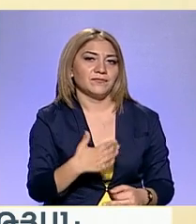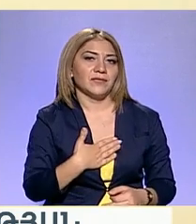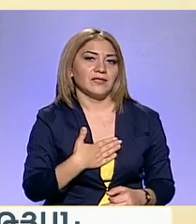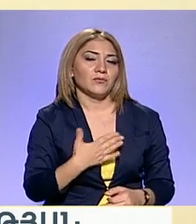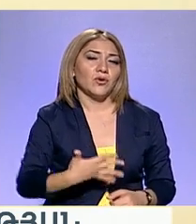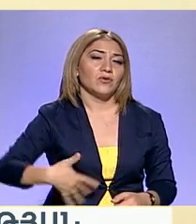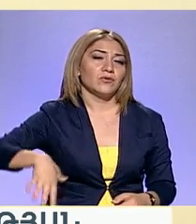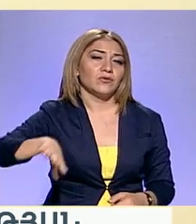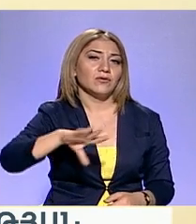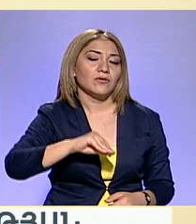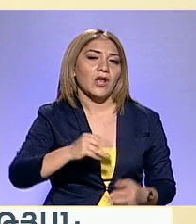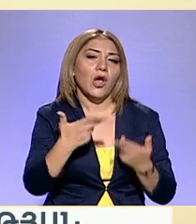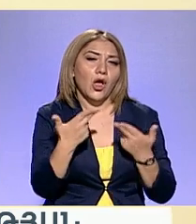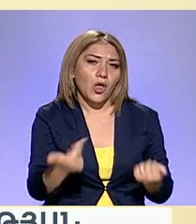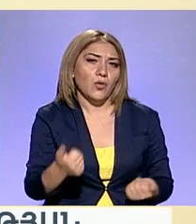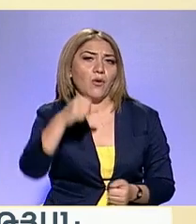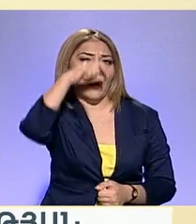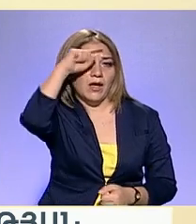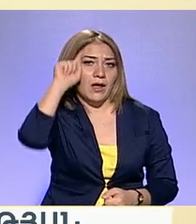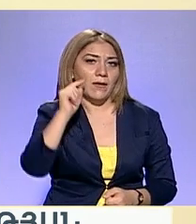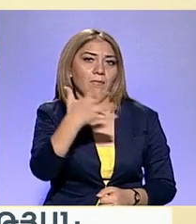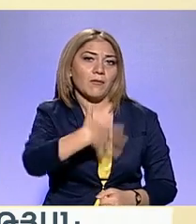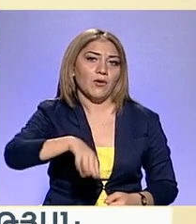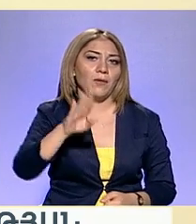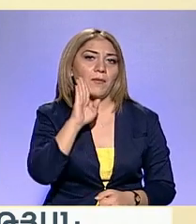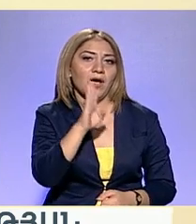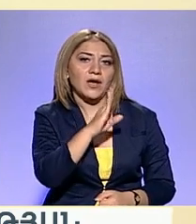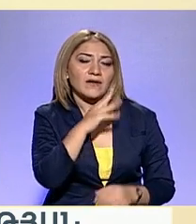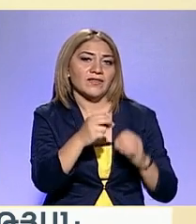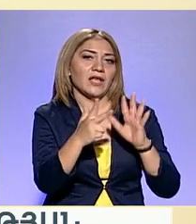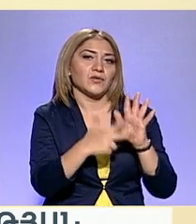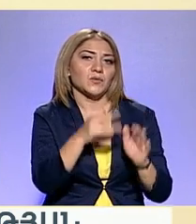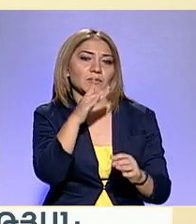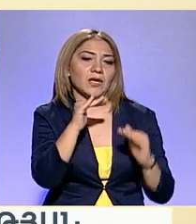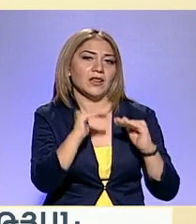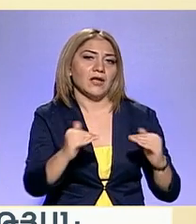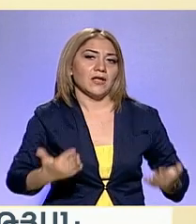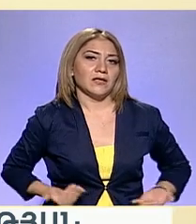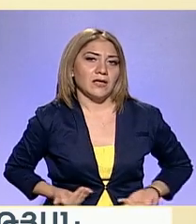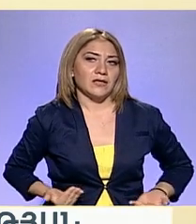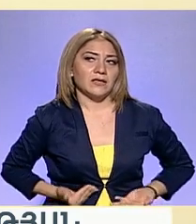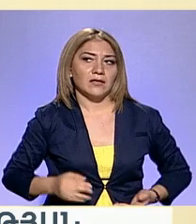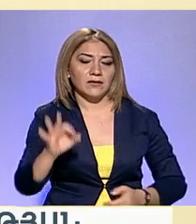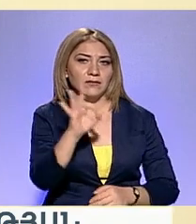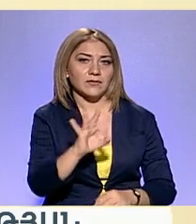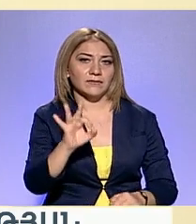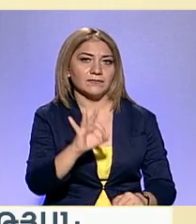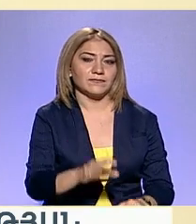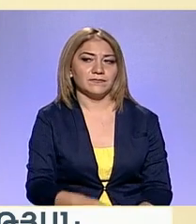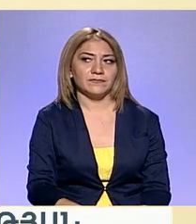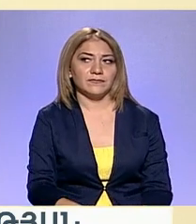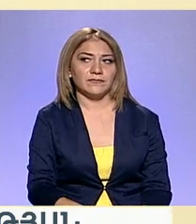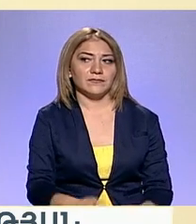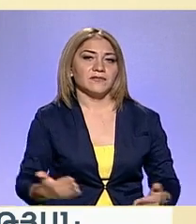մեր բոլոր և այո ադրբեջանցի բոլոր մայրերի 18-ամյա երեխաների կյանքերի, և